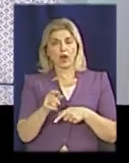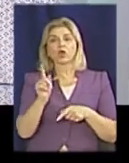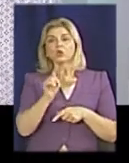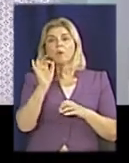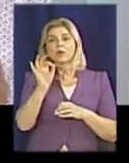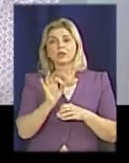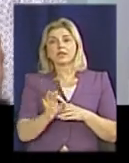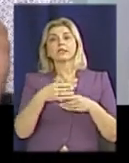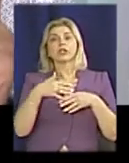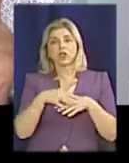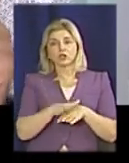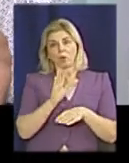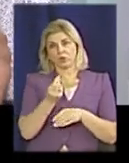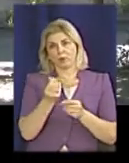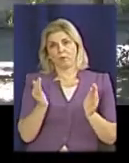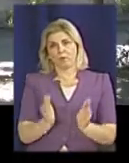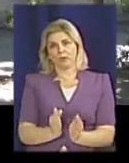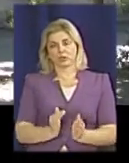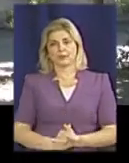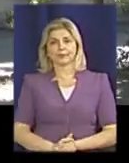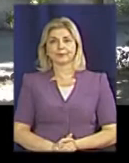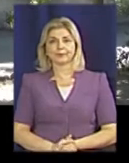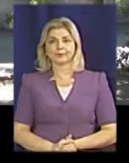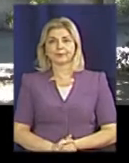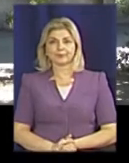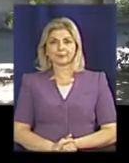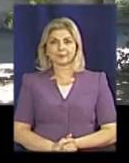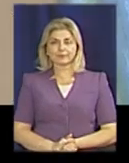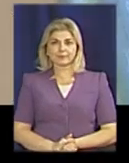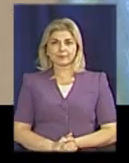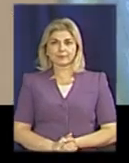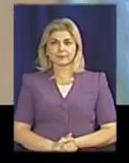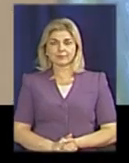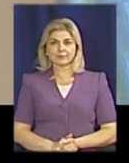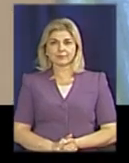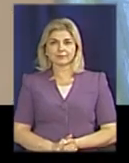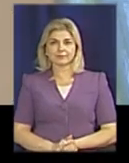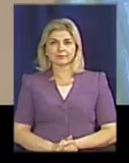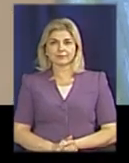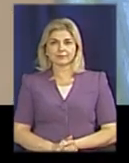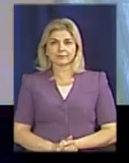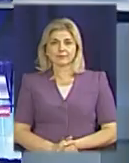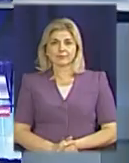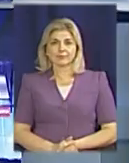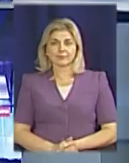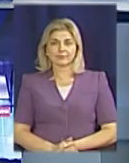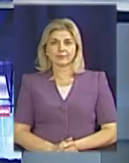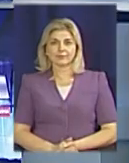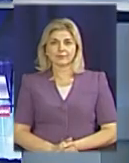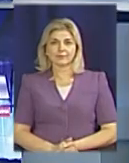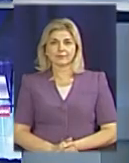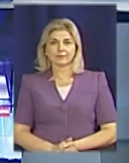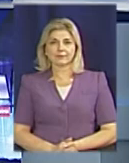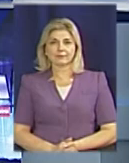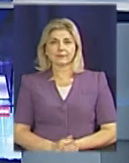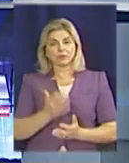відсоток нарахування буде трішки менший. Вікторія Андрушки, Олександр Попов, телевізійні новини Миколаївщини.